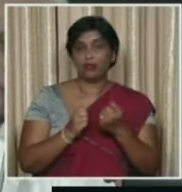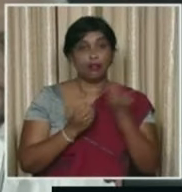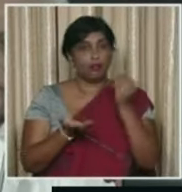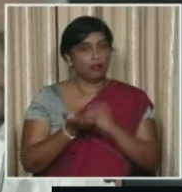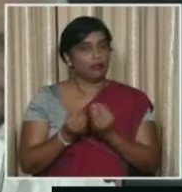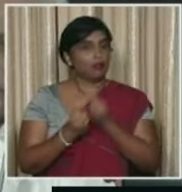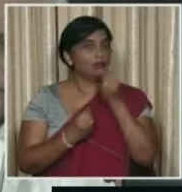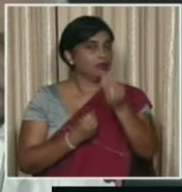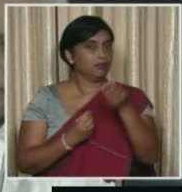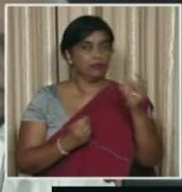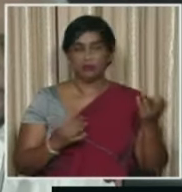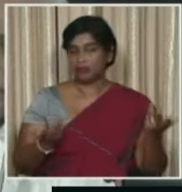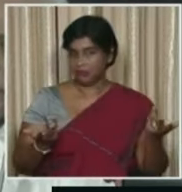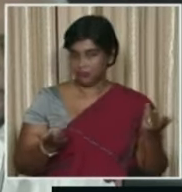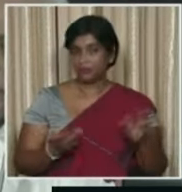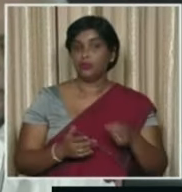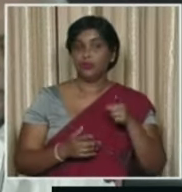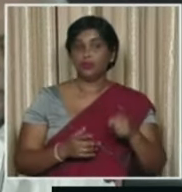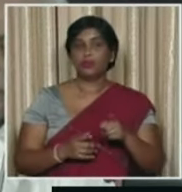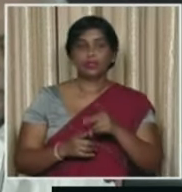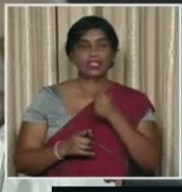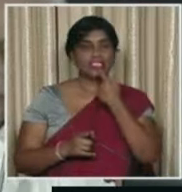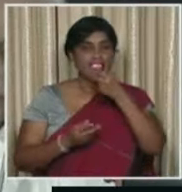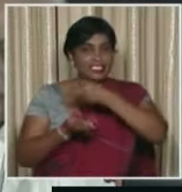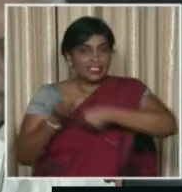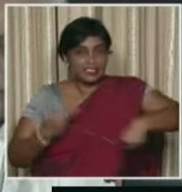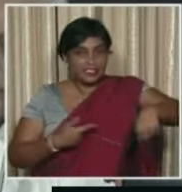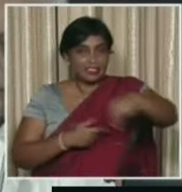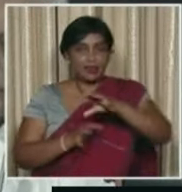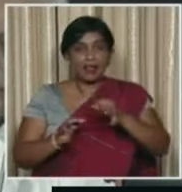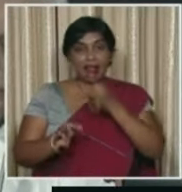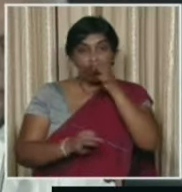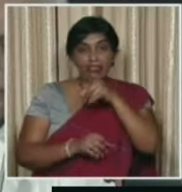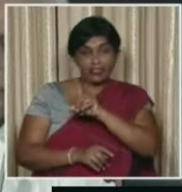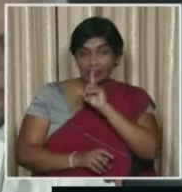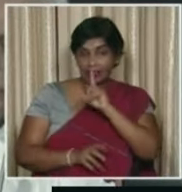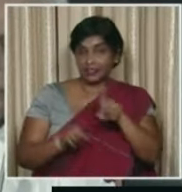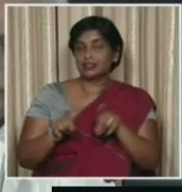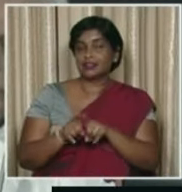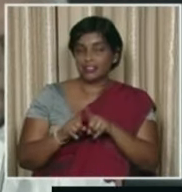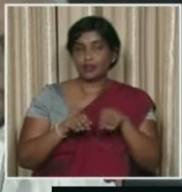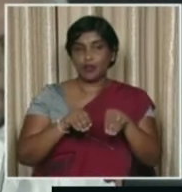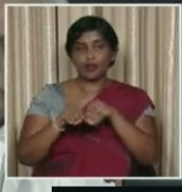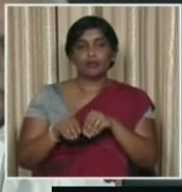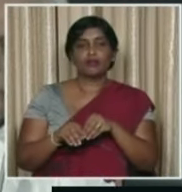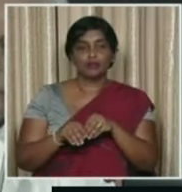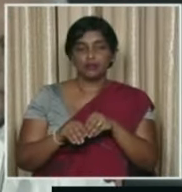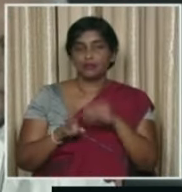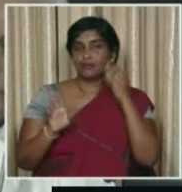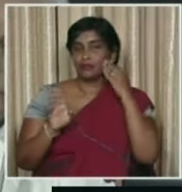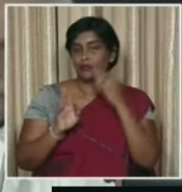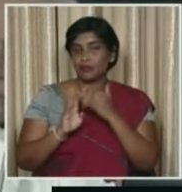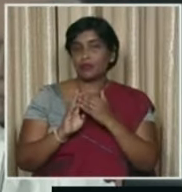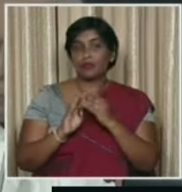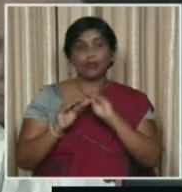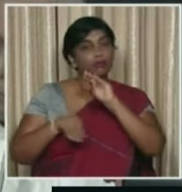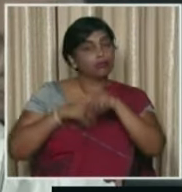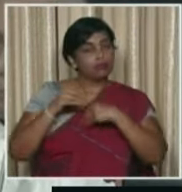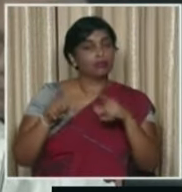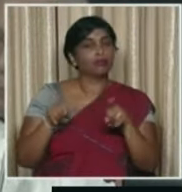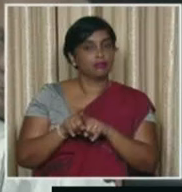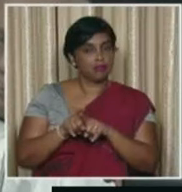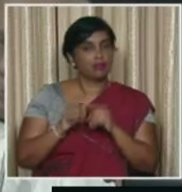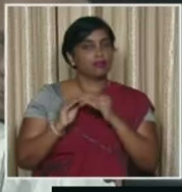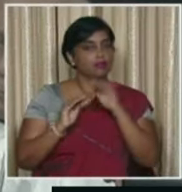දීමක් සිදු වුණේ නැහැ. උණු වටේ කතාව නාට්‍ය කියවෙන පරිදි ගොවි දන මනා වූ ලැබිය යුතු වූ සේම